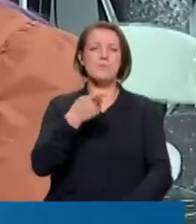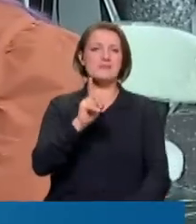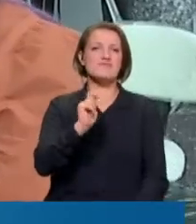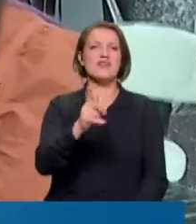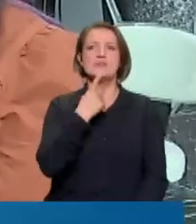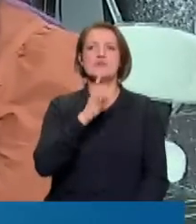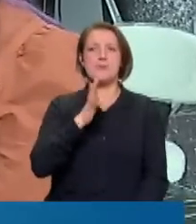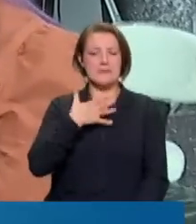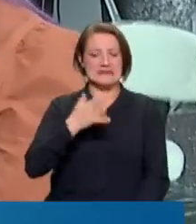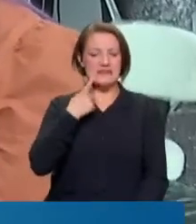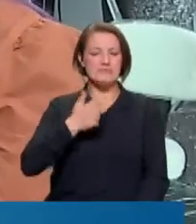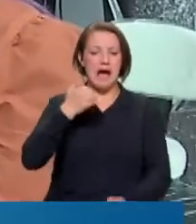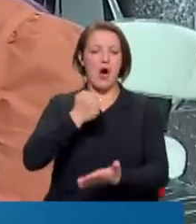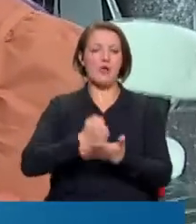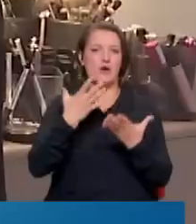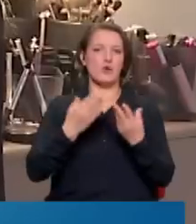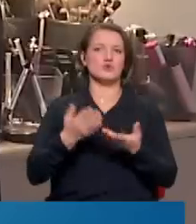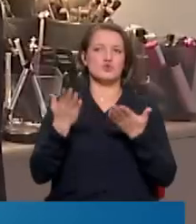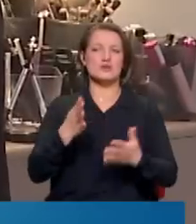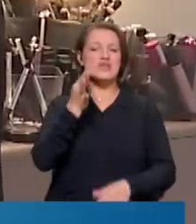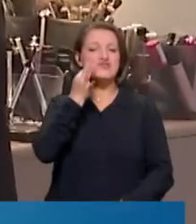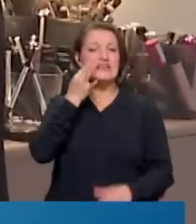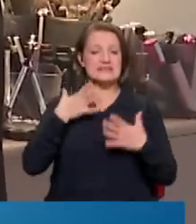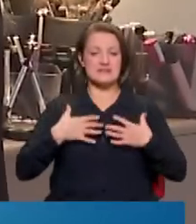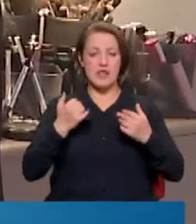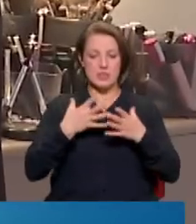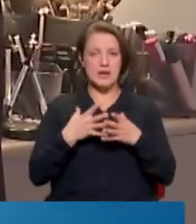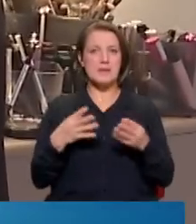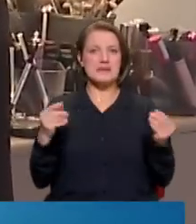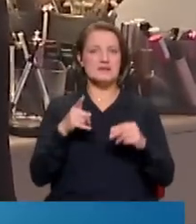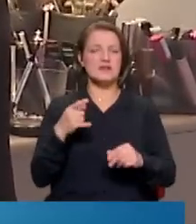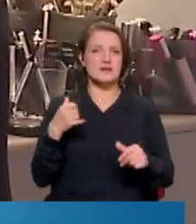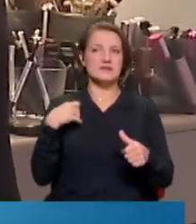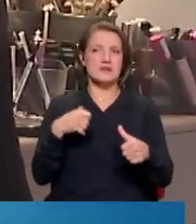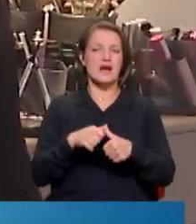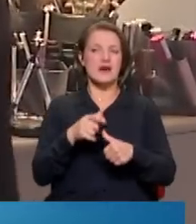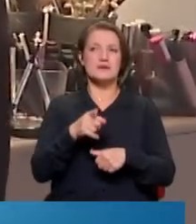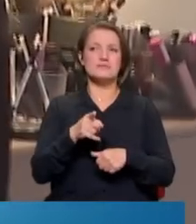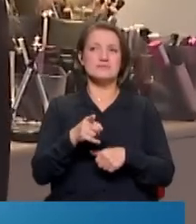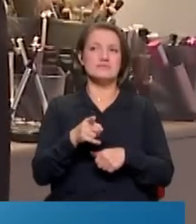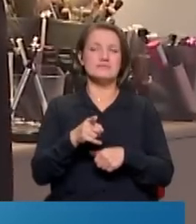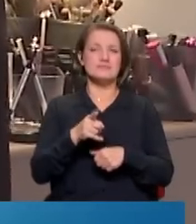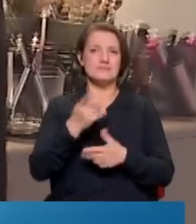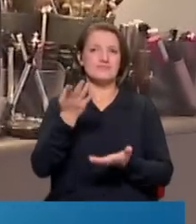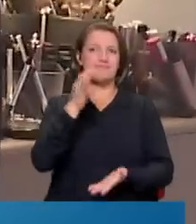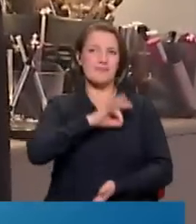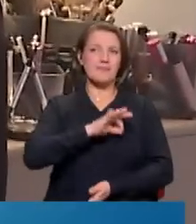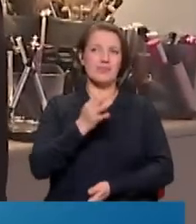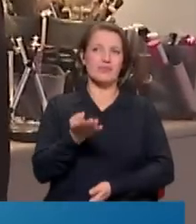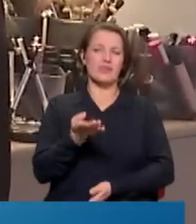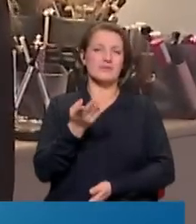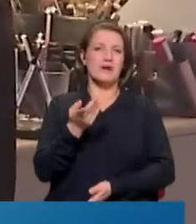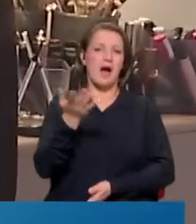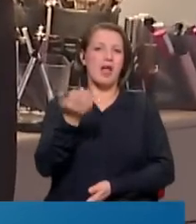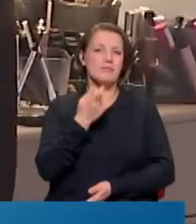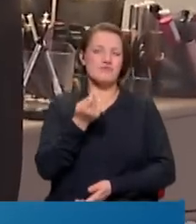demiyorum ama Sağlık Bakanlığı onayı Olsun en azından cilt sağlığını kaybettiğinizde yerine koyduğunuz rakamlar kaçtığımız rakamlardan